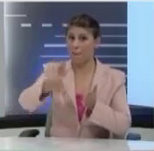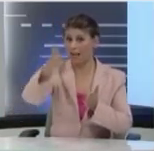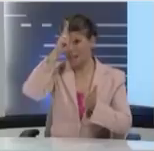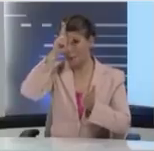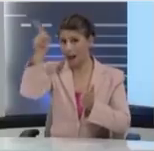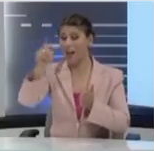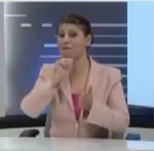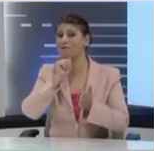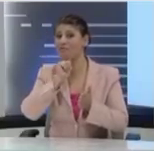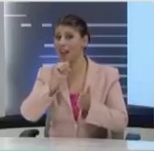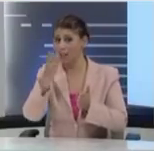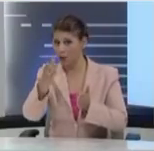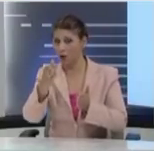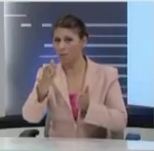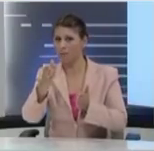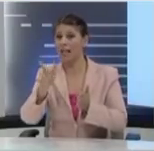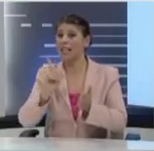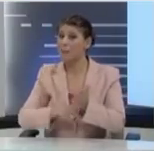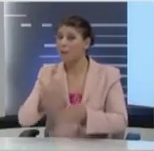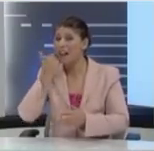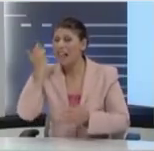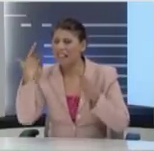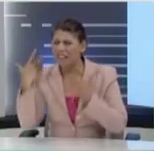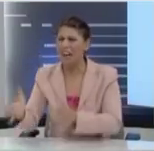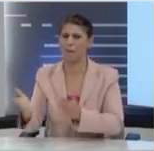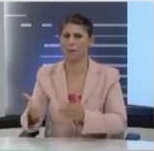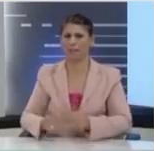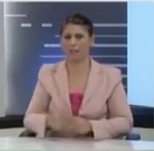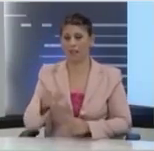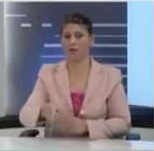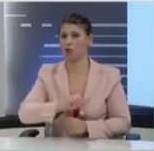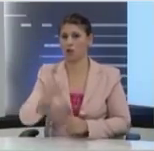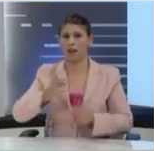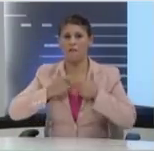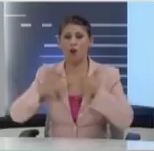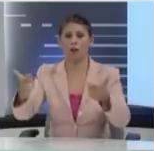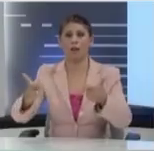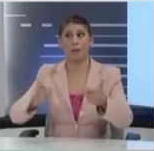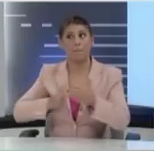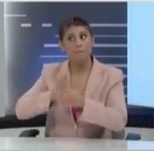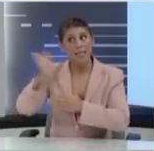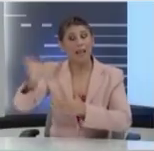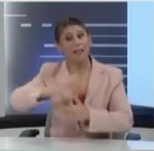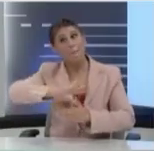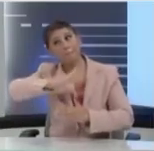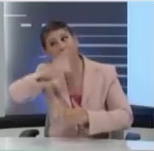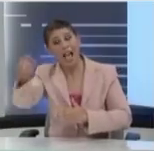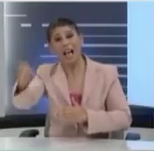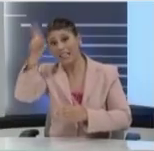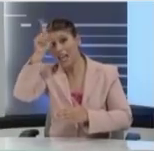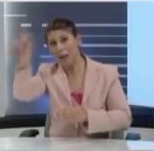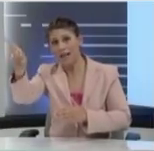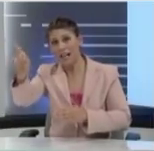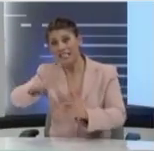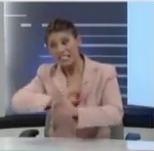και στις Βρυξέλλες, και θα έπρεπε να ντρέπεστε γι' αυτό και όχι να φωνάζετε, πήγατε μέχρι το Βερολίνο για να ζητήσετε